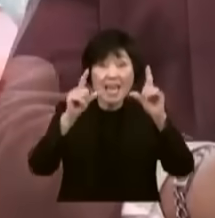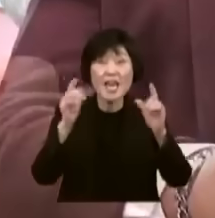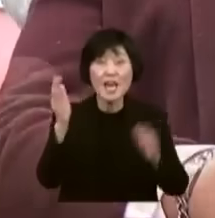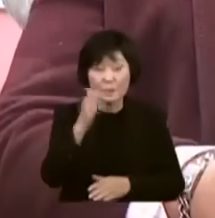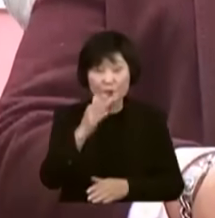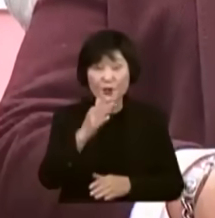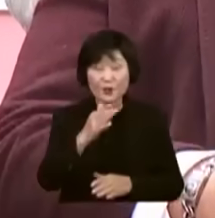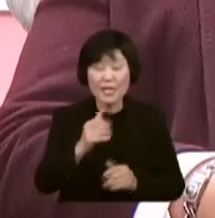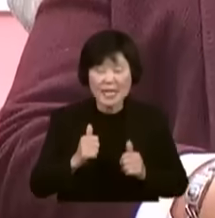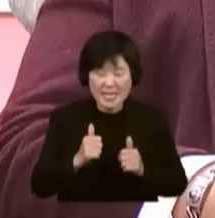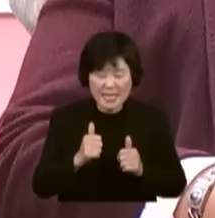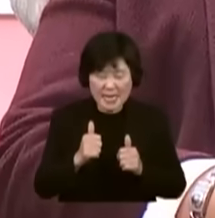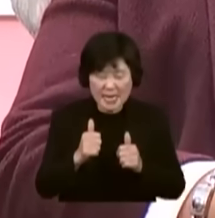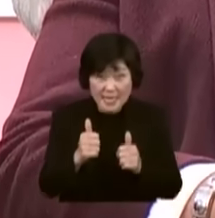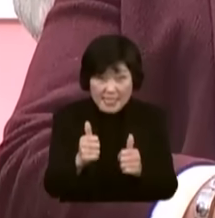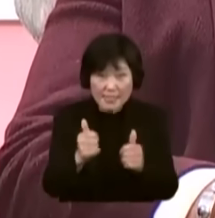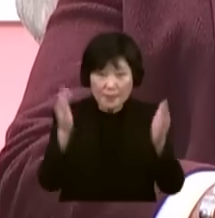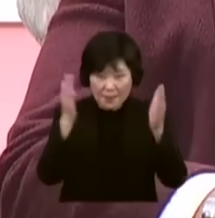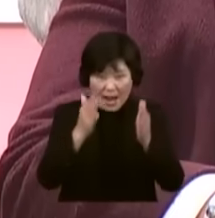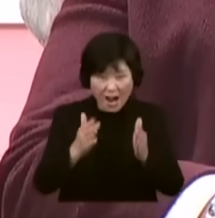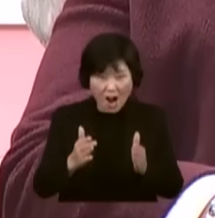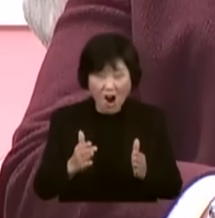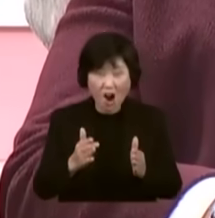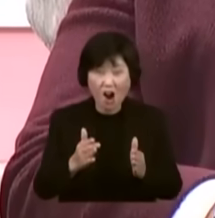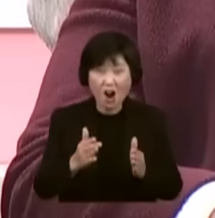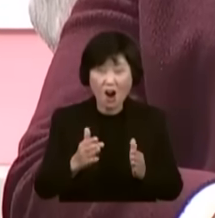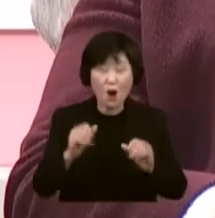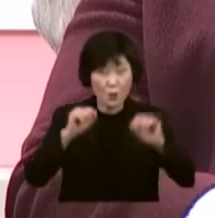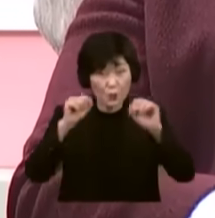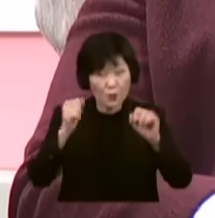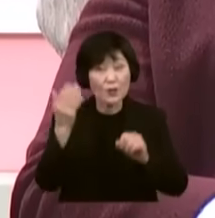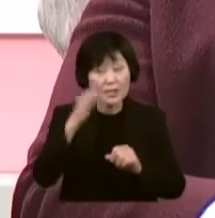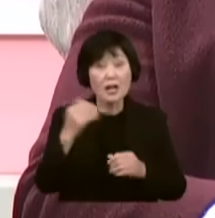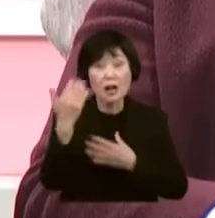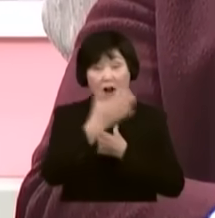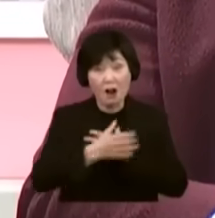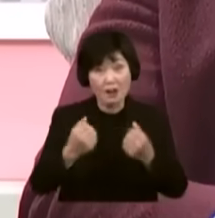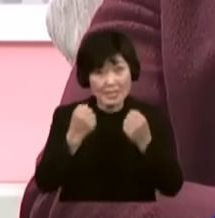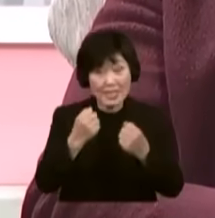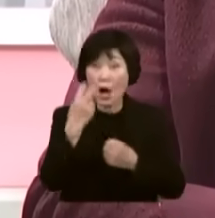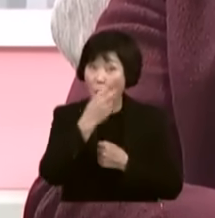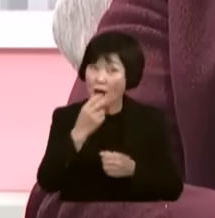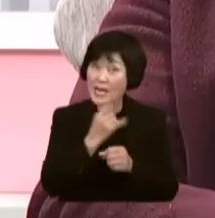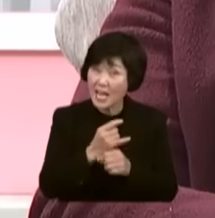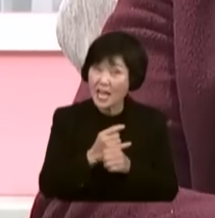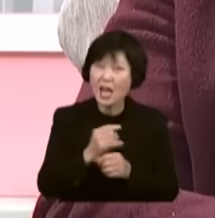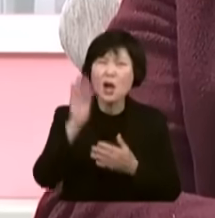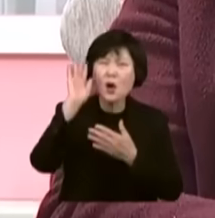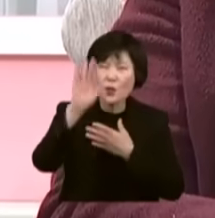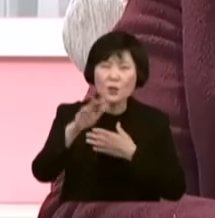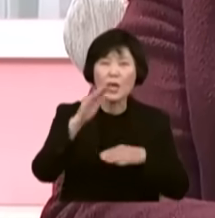본격적으로 다이어트 성공해서 건강 관리하자. 약속. 나중에 손주들 데리고